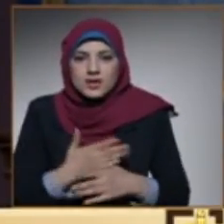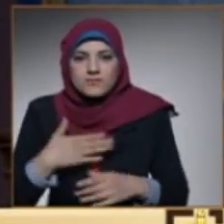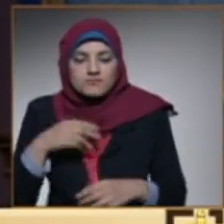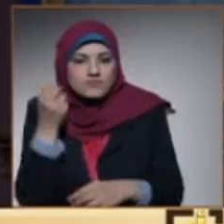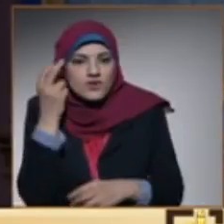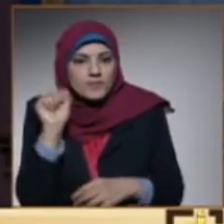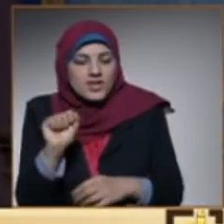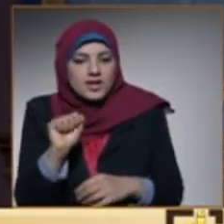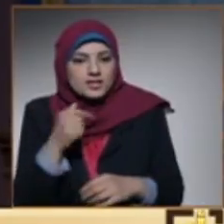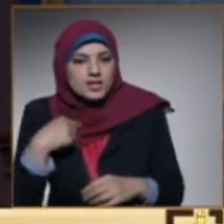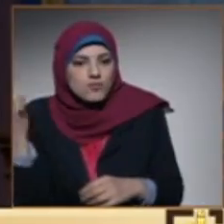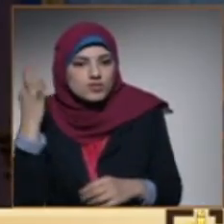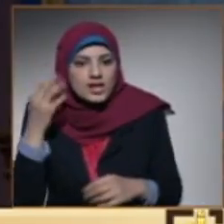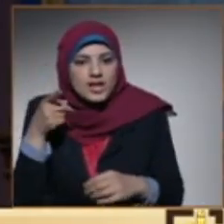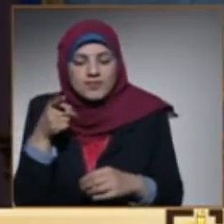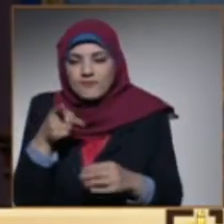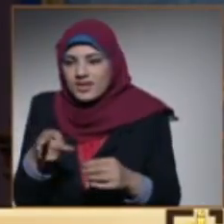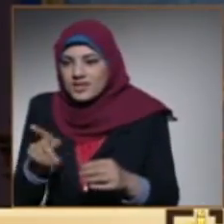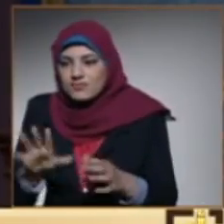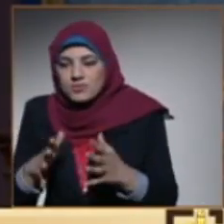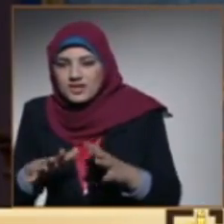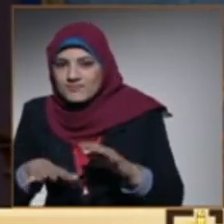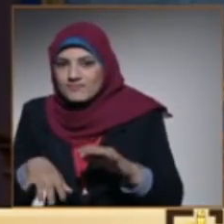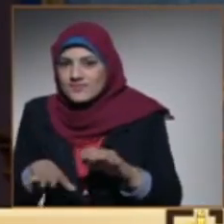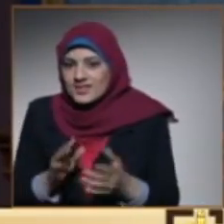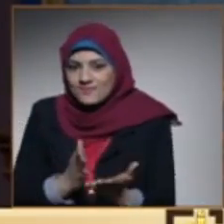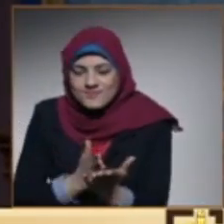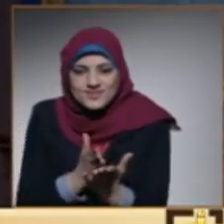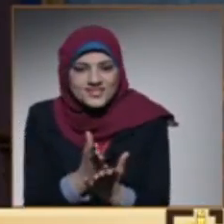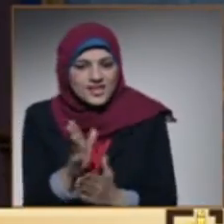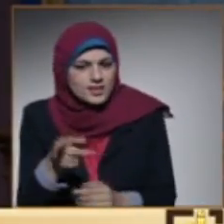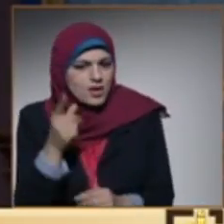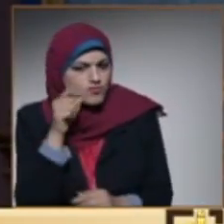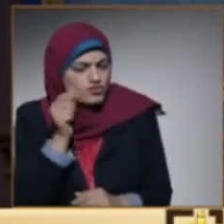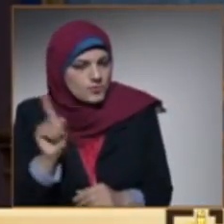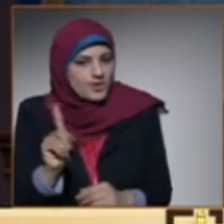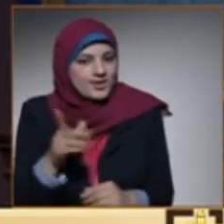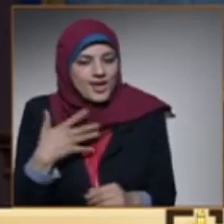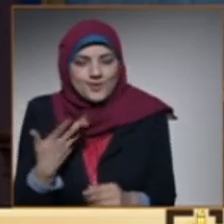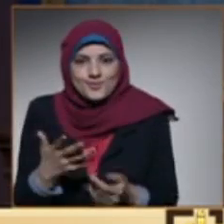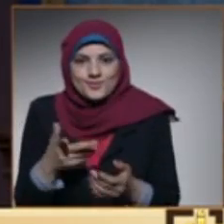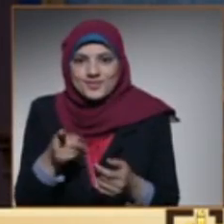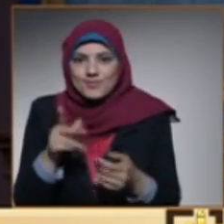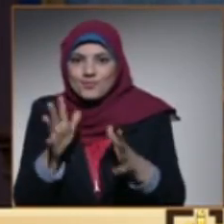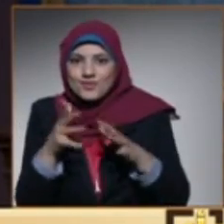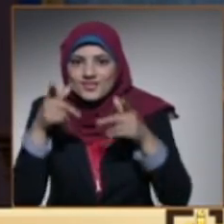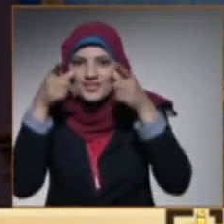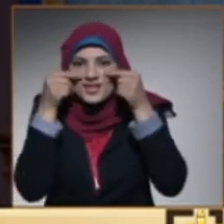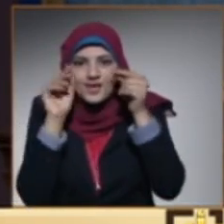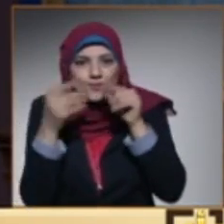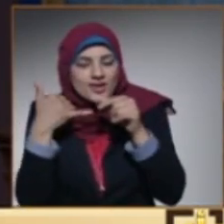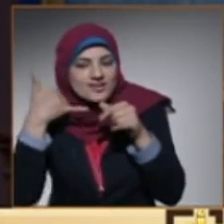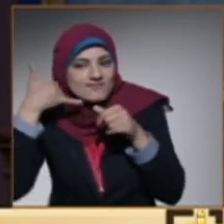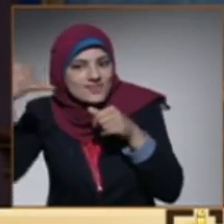ممكن تكون متكلمه، لا ده هي هتمشيك بعد كده، لا ده انت مش هتبقى راجل بعد كده، لا ده انت ممكن تنام وهي تروح تتكلم في